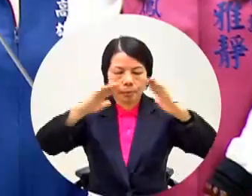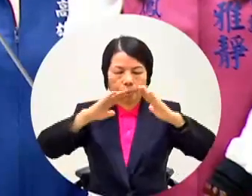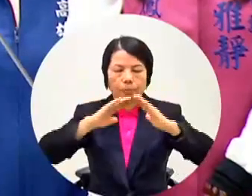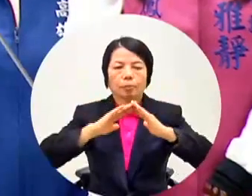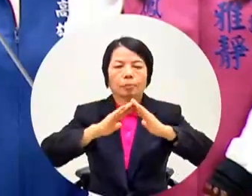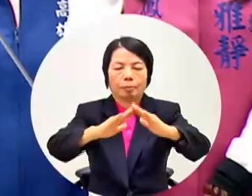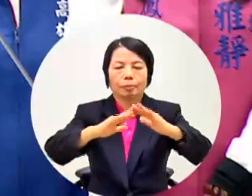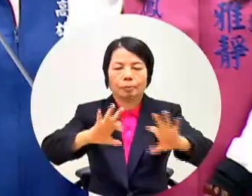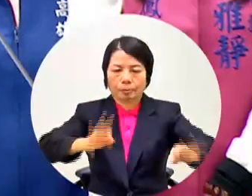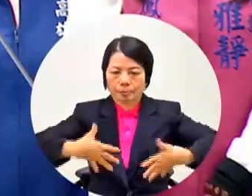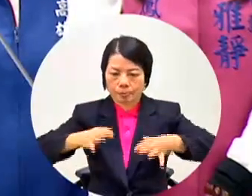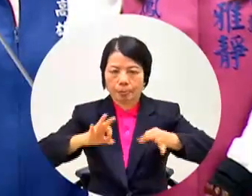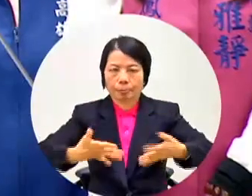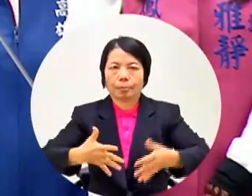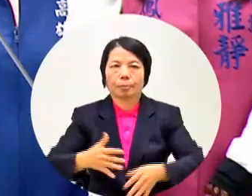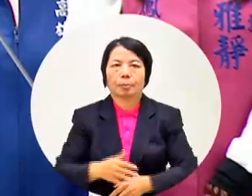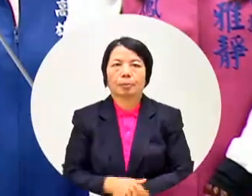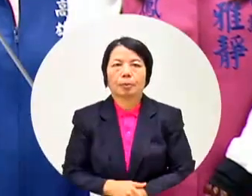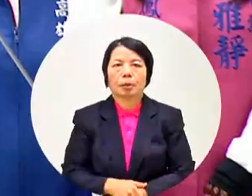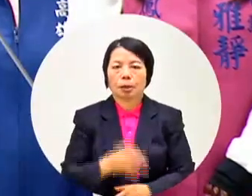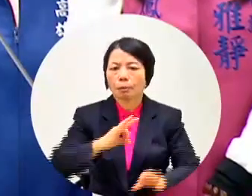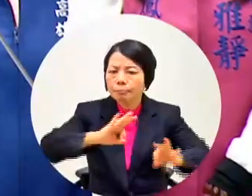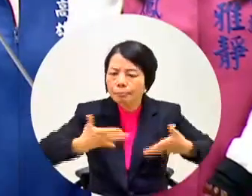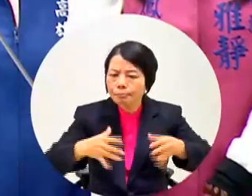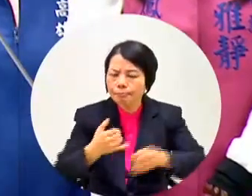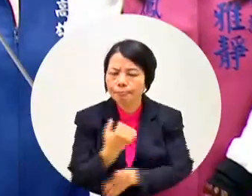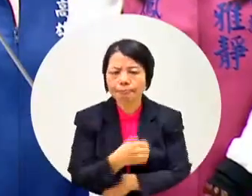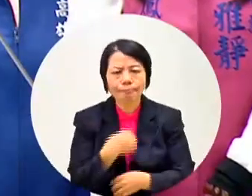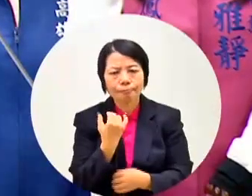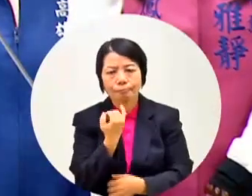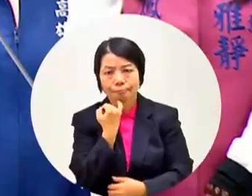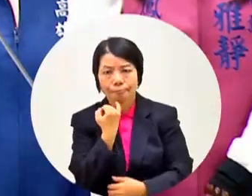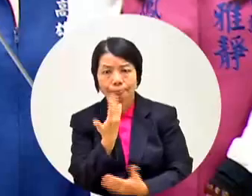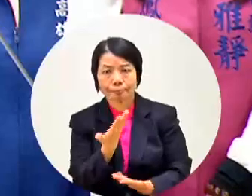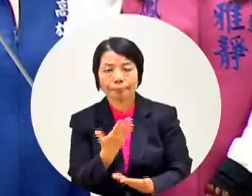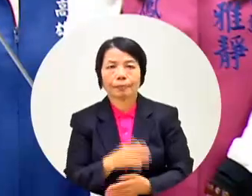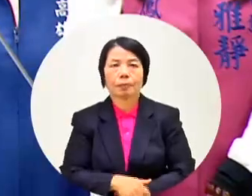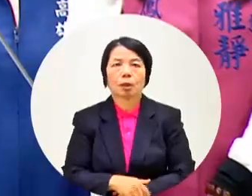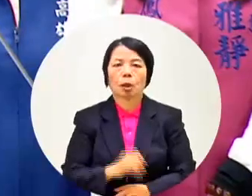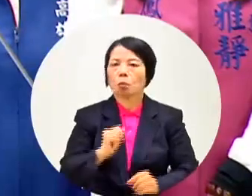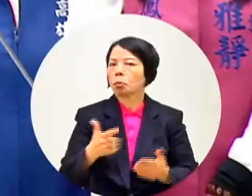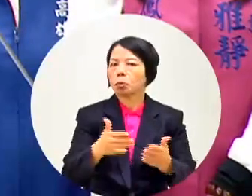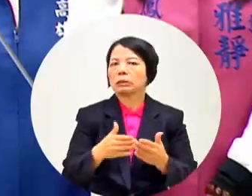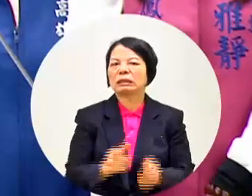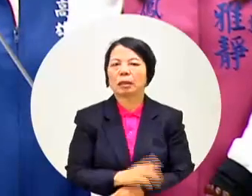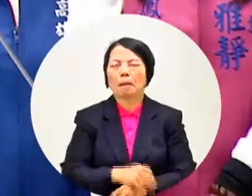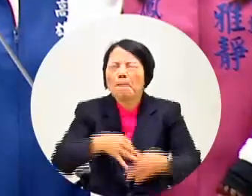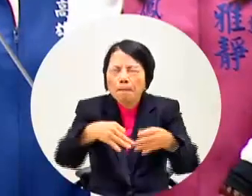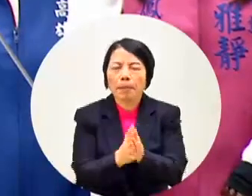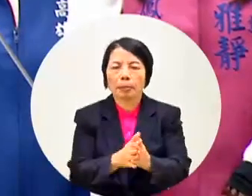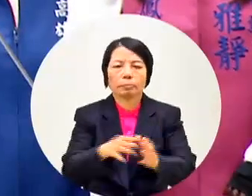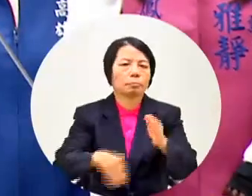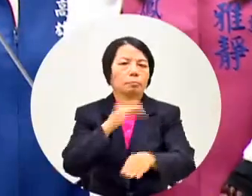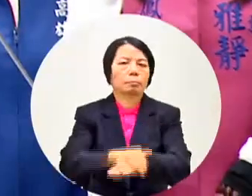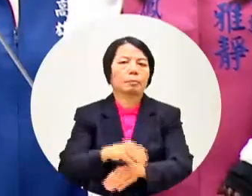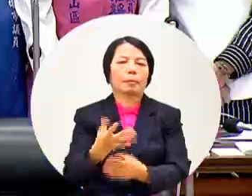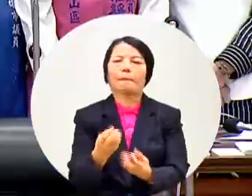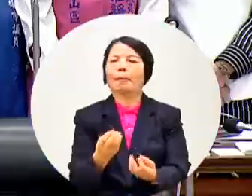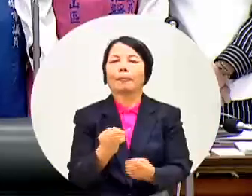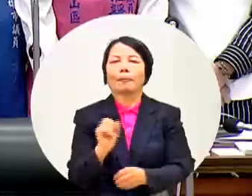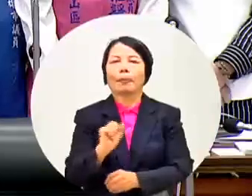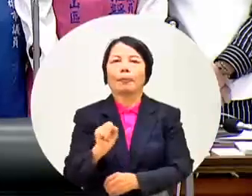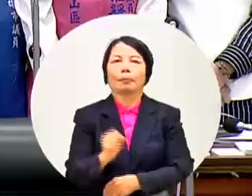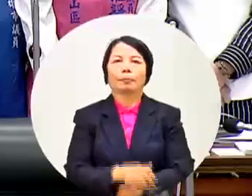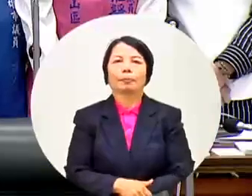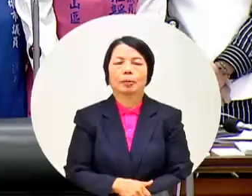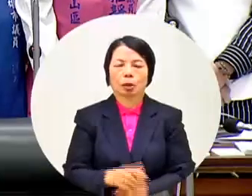发得了大财，不是一朝一夕看得见。但是我觉得你对高雄市民的承诺，